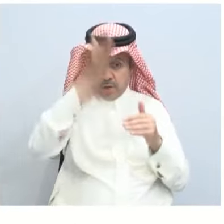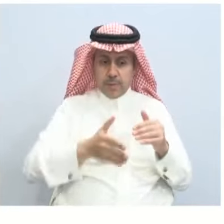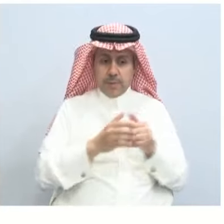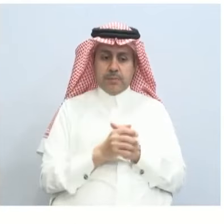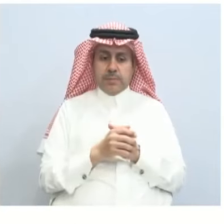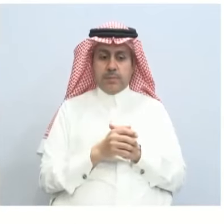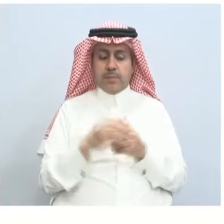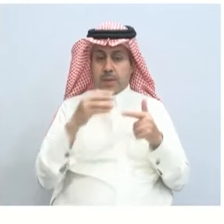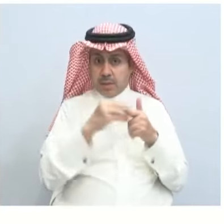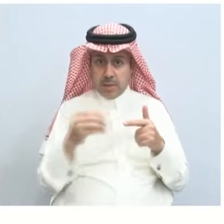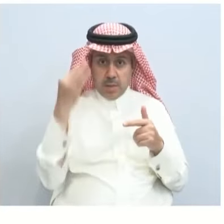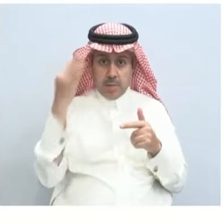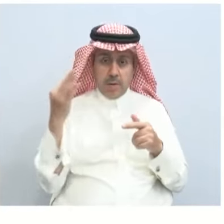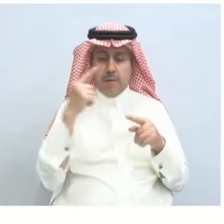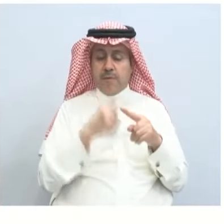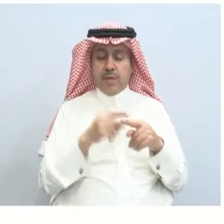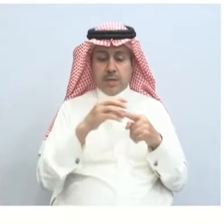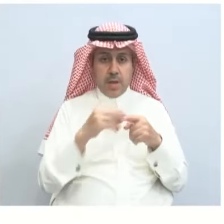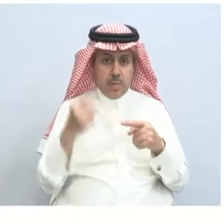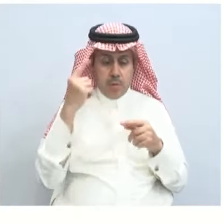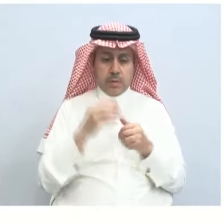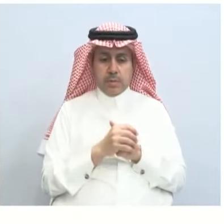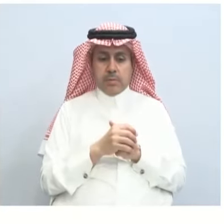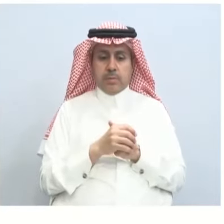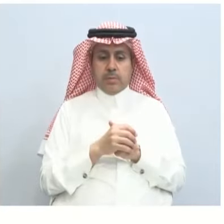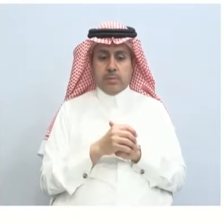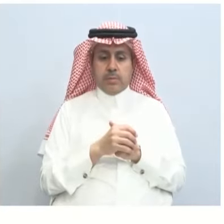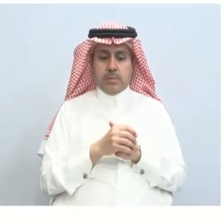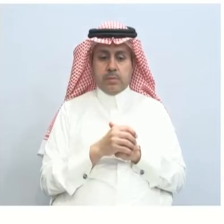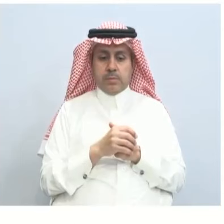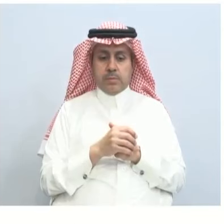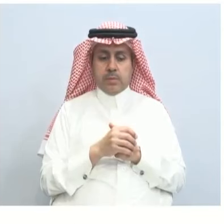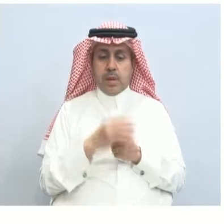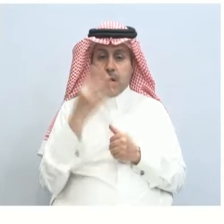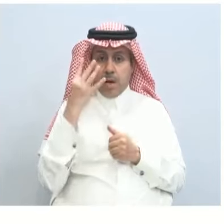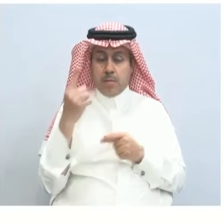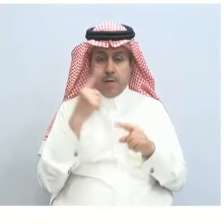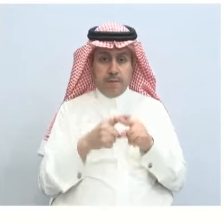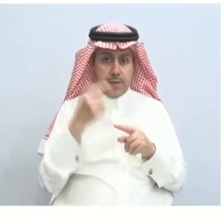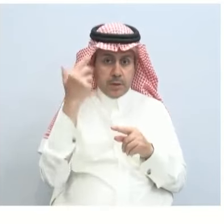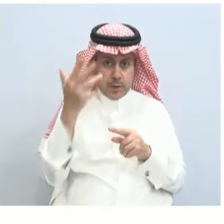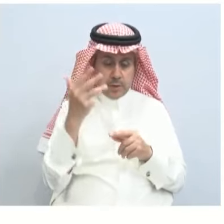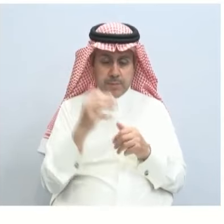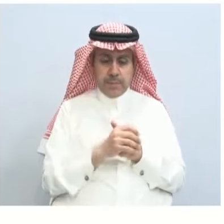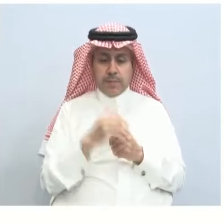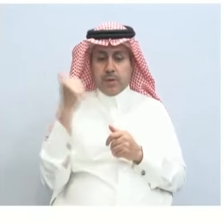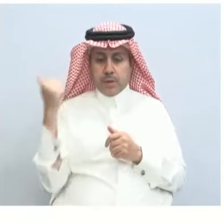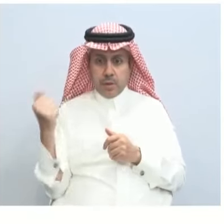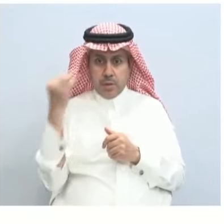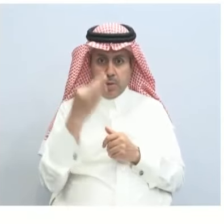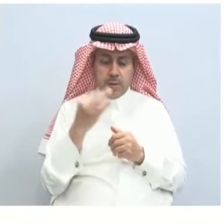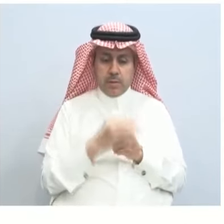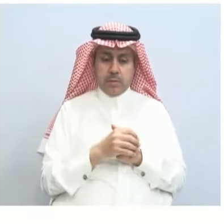يبقالك سالب 3 في سالوا هذه بتصير 3 و4 في 9 هذه 36 الان